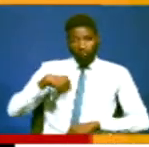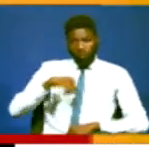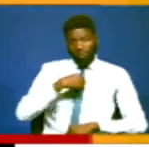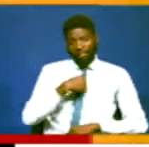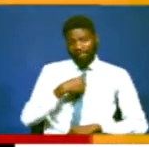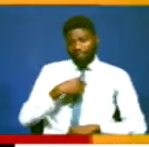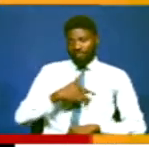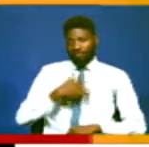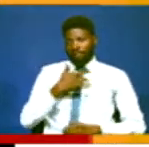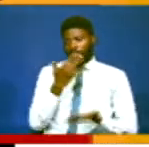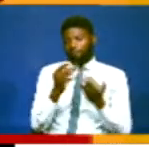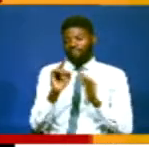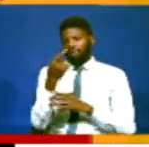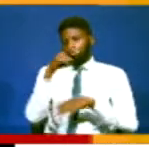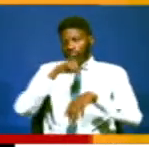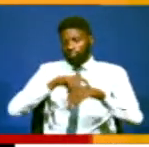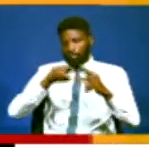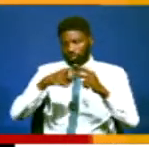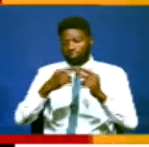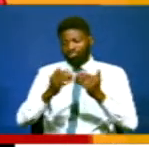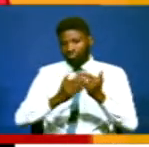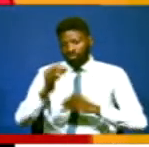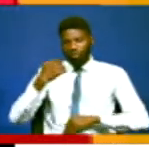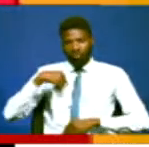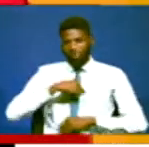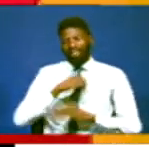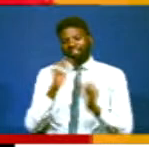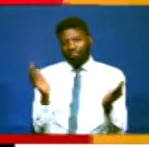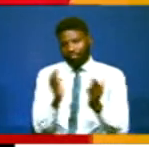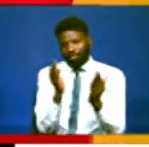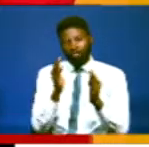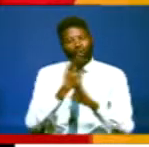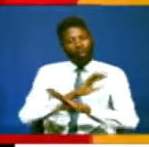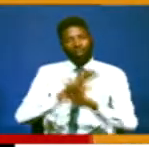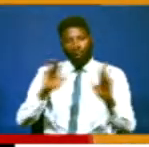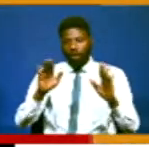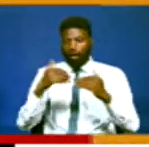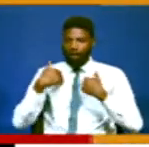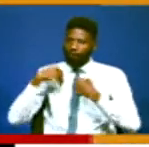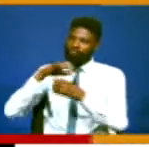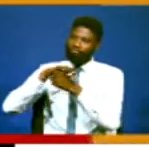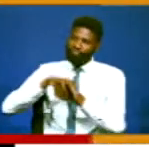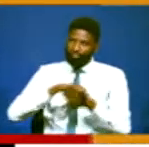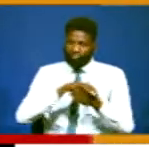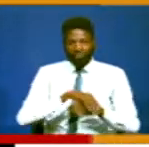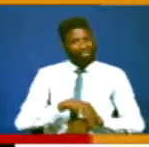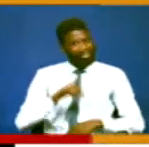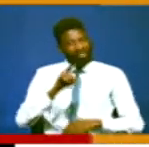Sisi tutarai kwamba tusiwe na ubaguzi wowote kabisa. Naam. Ameongelelea swala la